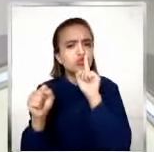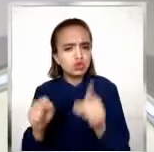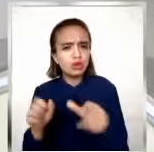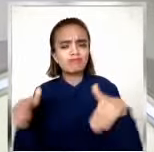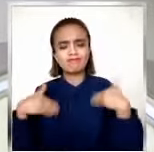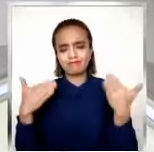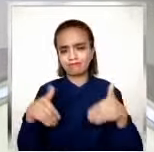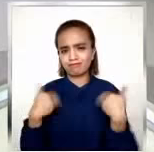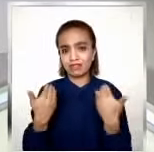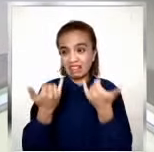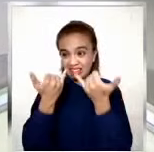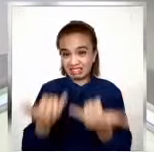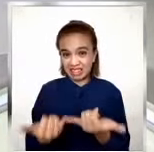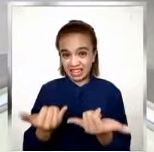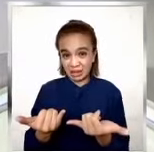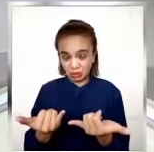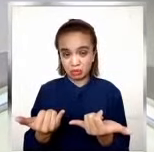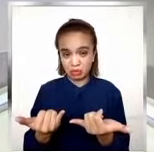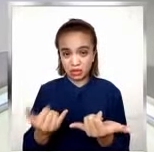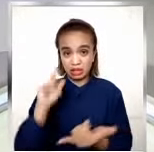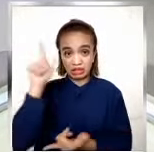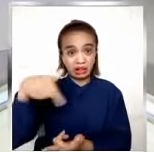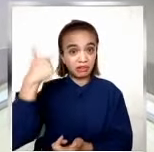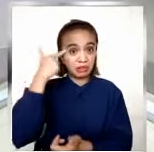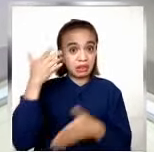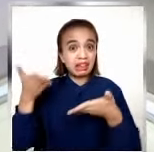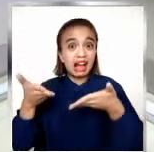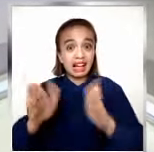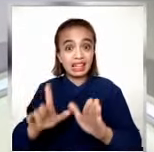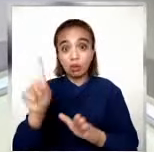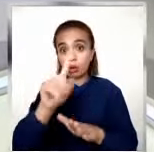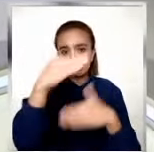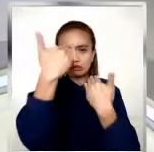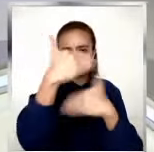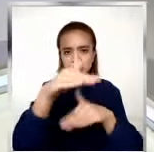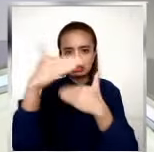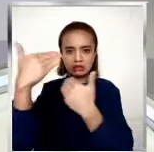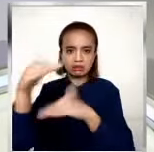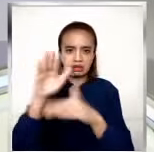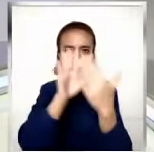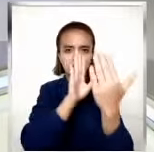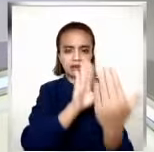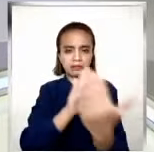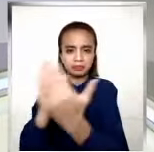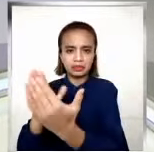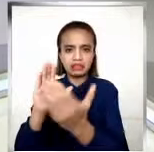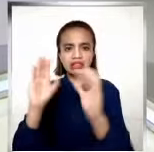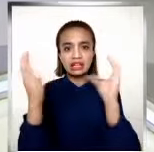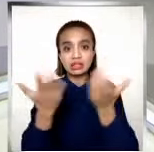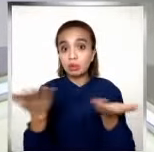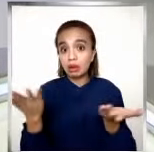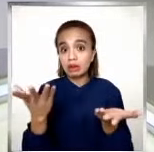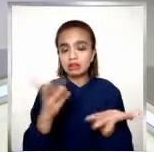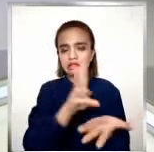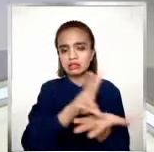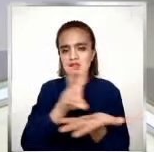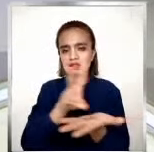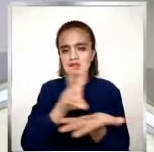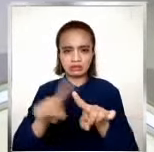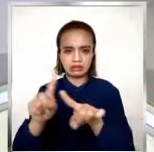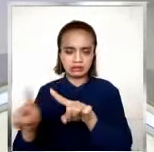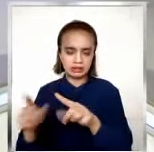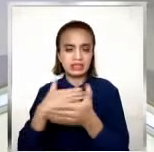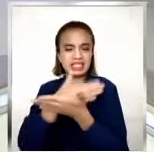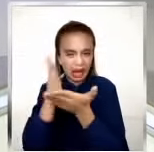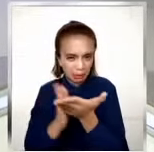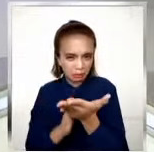ngayong pinayagan na ng pamahalaan ng limited face-to-face classes sa ilang lugar sa bansa. Sabi naman ng isang